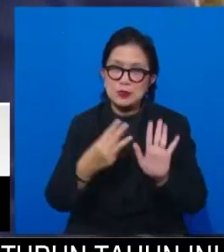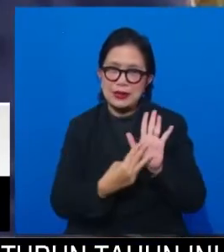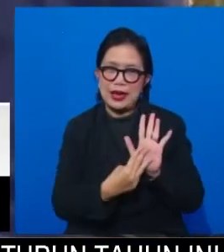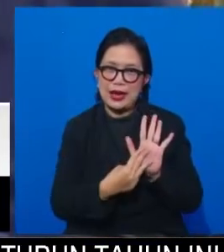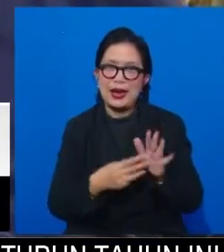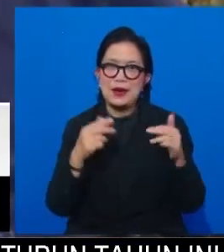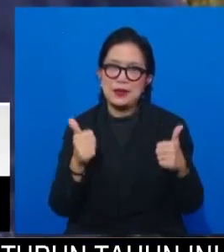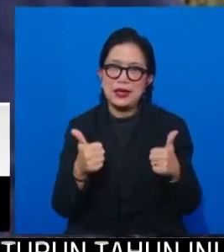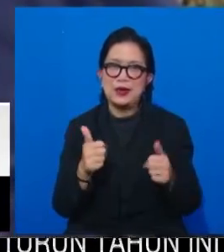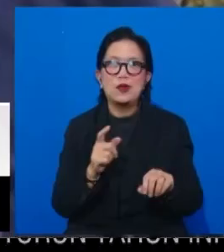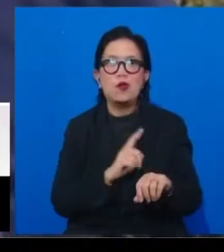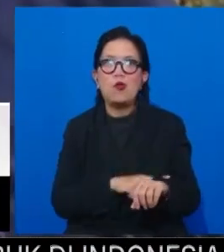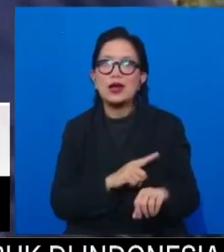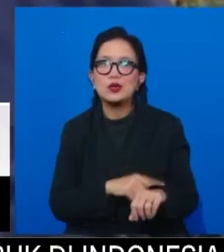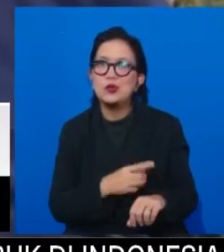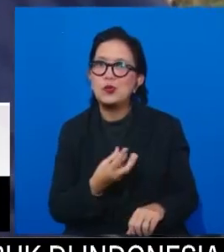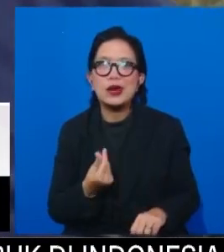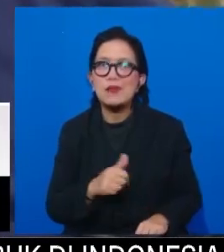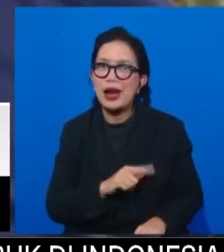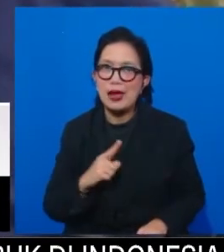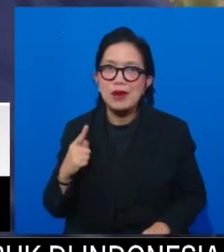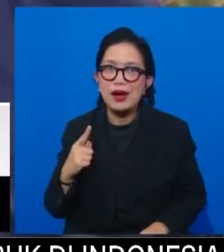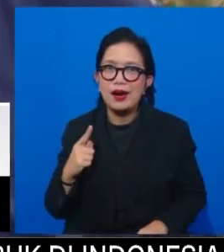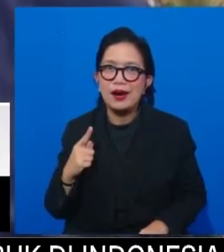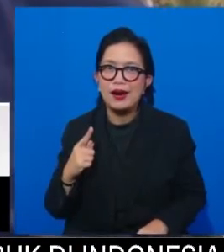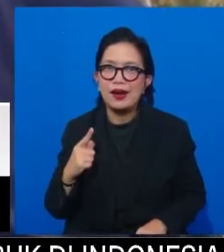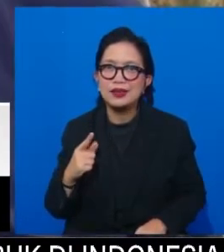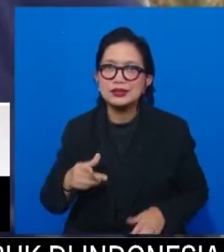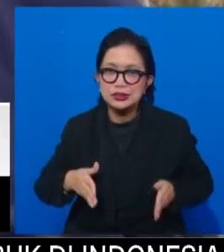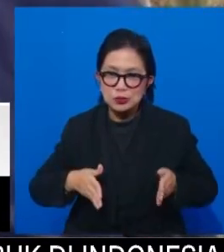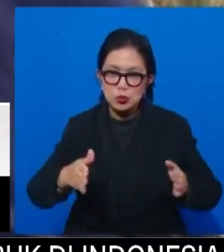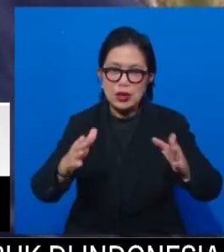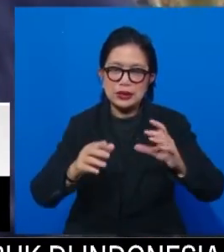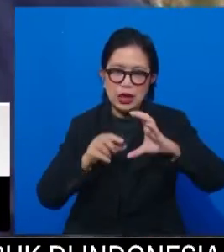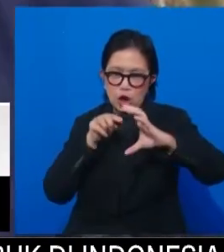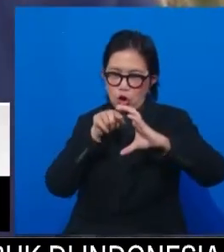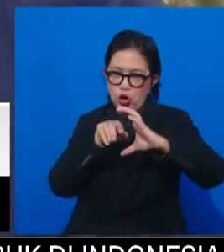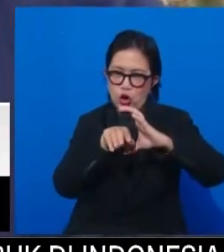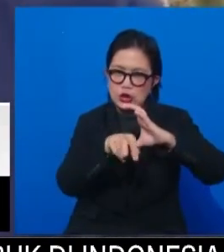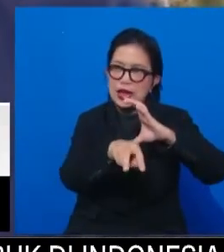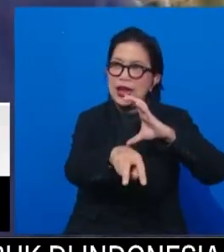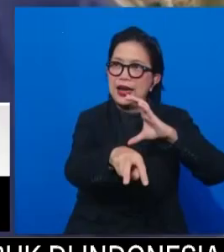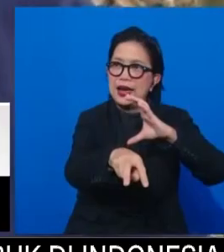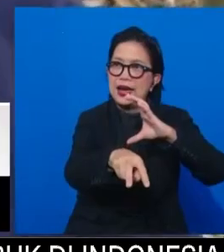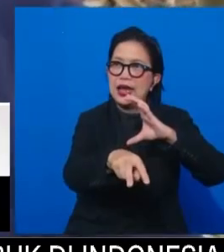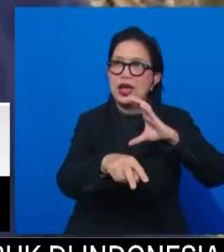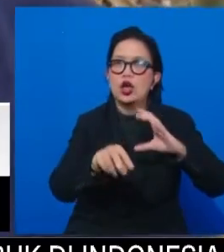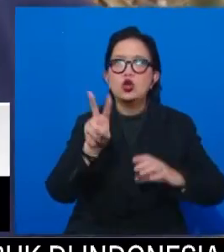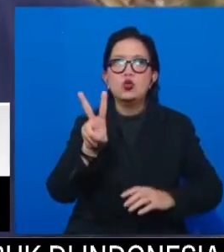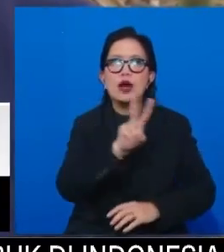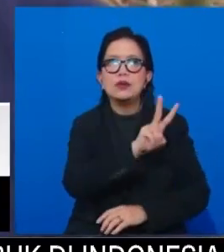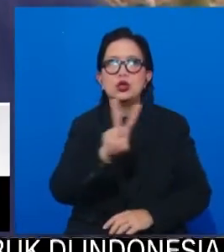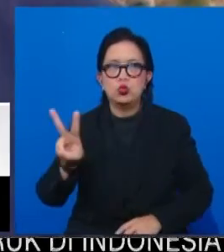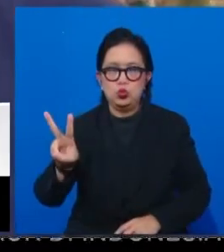Untuk waktu pengerjaannya sendiri, Pak, memakan waktu berapa lama, Pak, itu? Untuk membangun lorong merah putih? Ya, sekitar 2 mingguan,